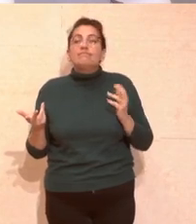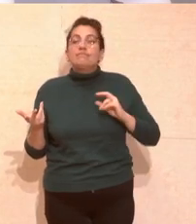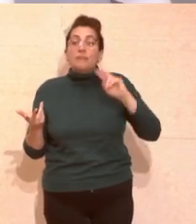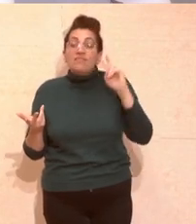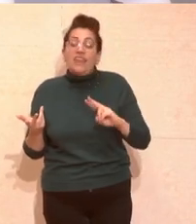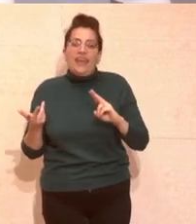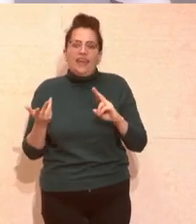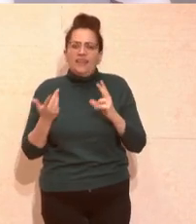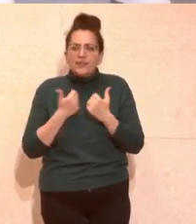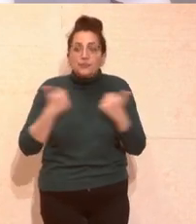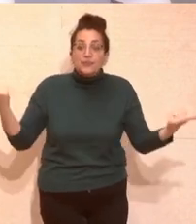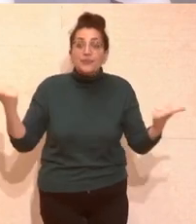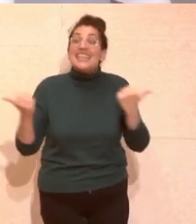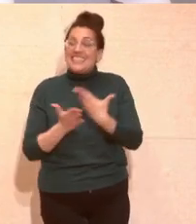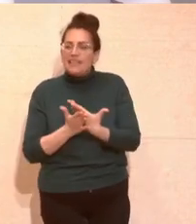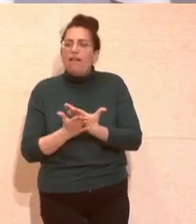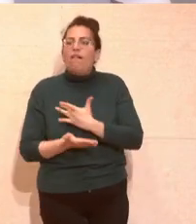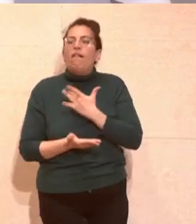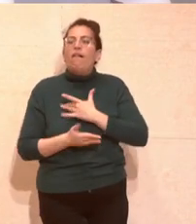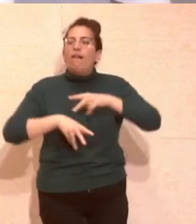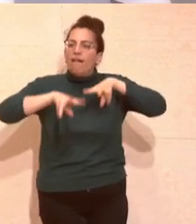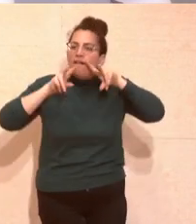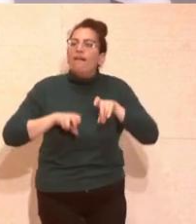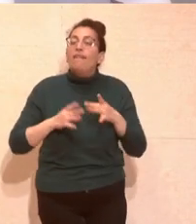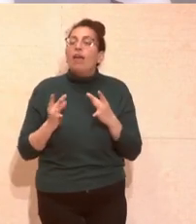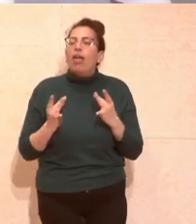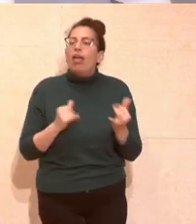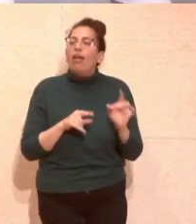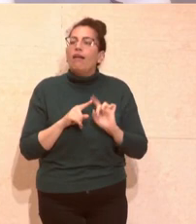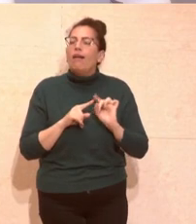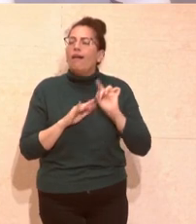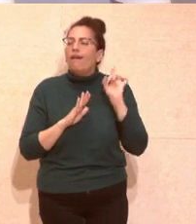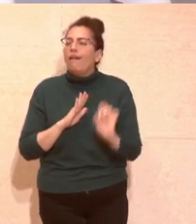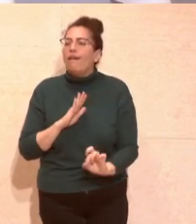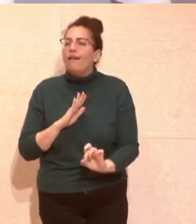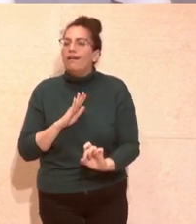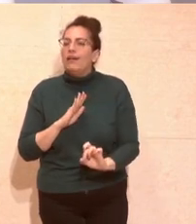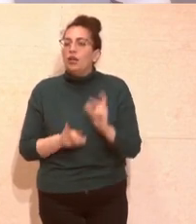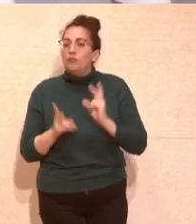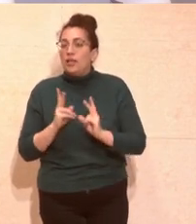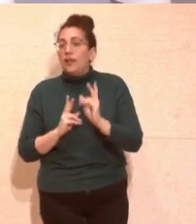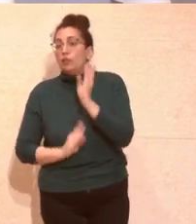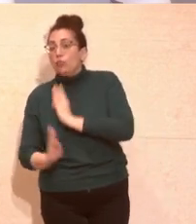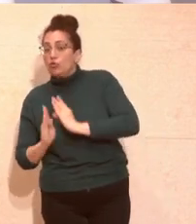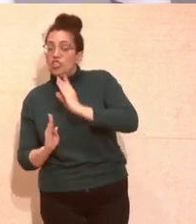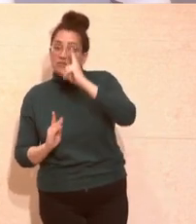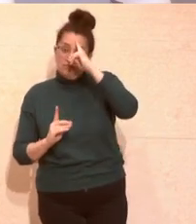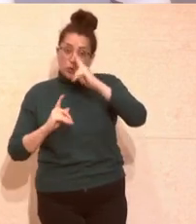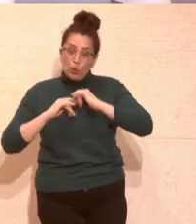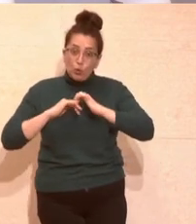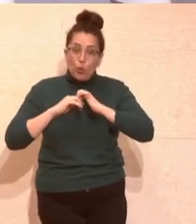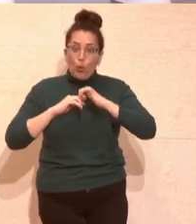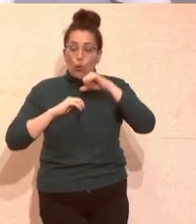plus prononcé? Ça serait intéressant de voir effectivement quelle est la partie neurobiologique, neurodéveloppementale et quelle est la partie